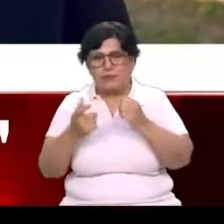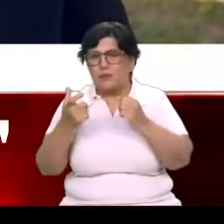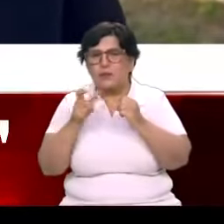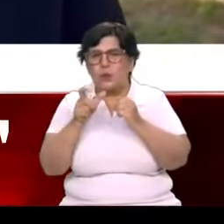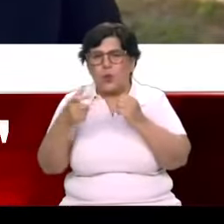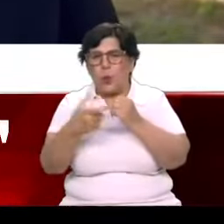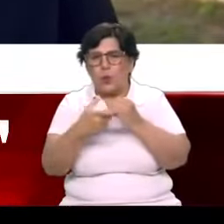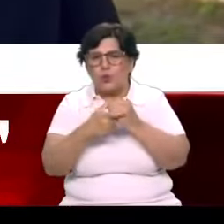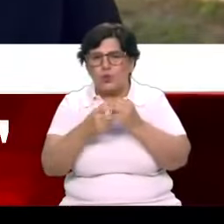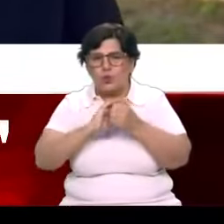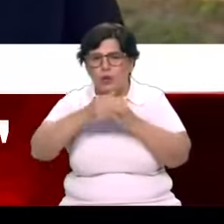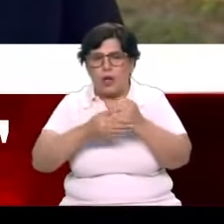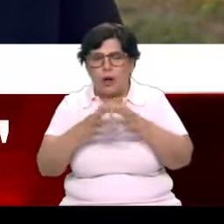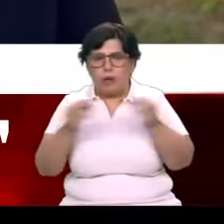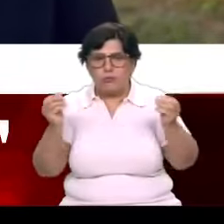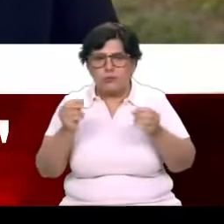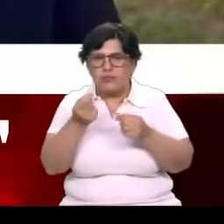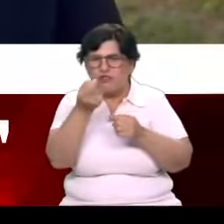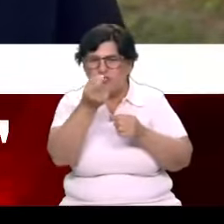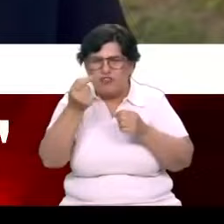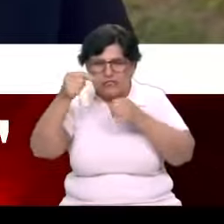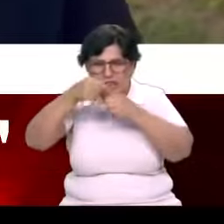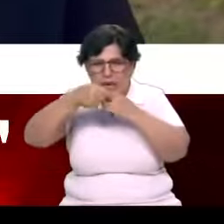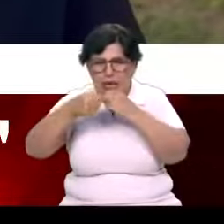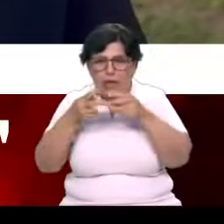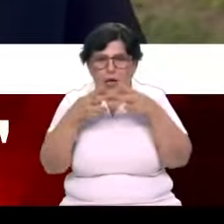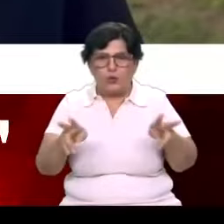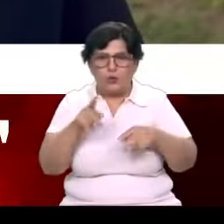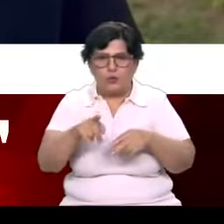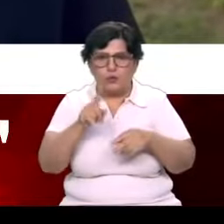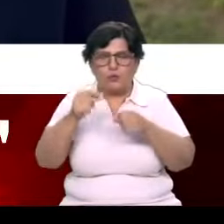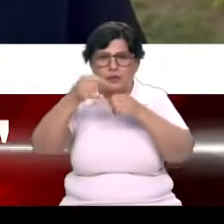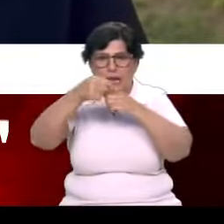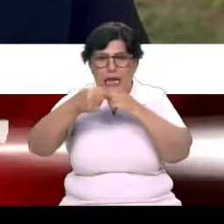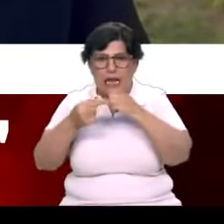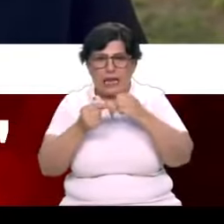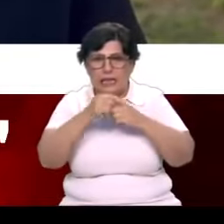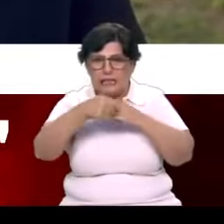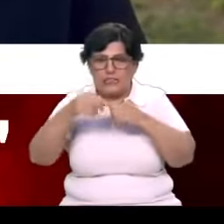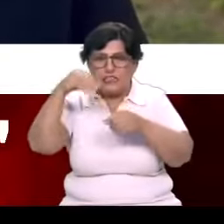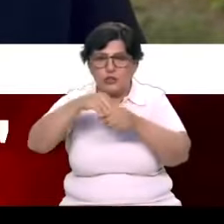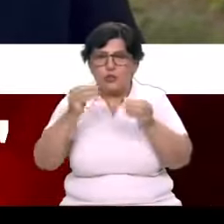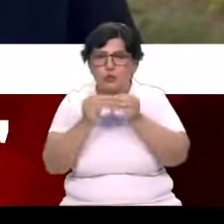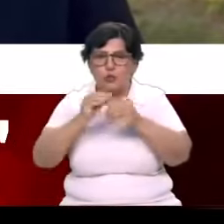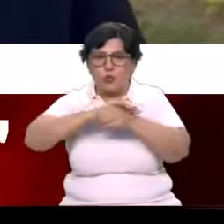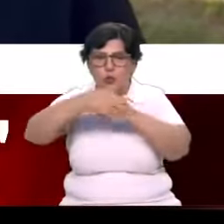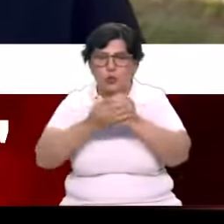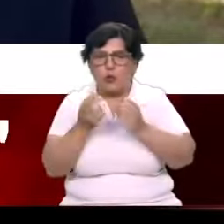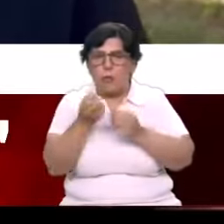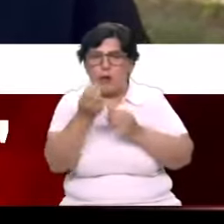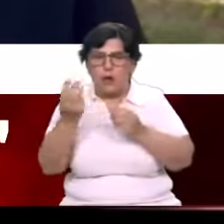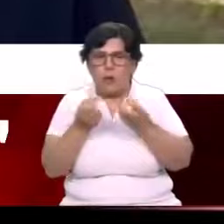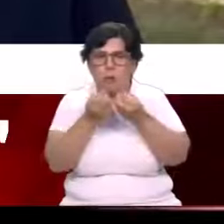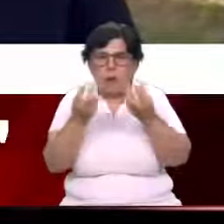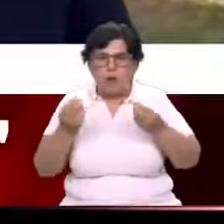yok ediyorsunuz ve kabuğun üzerindeki minik delikleri açıyorsunuz bu deliklerden yumurtanın üzerindeki bakterilerin